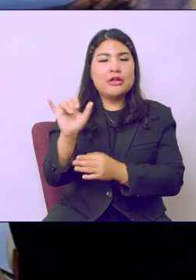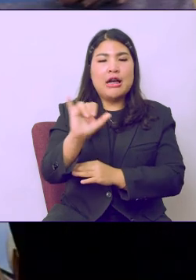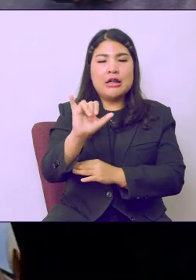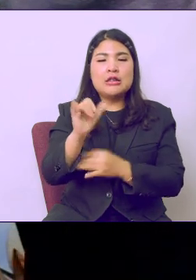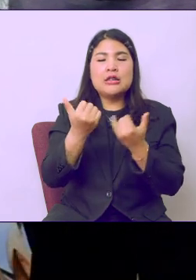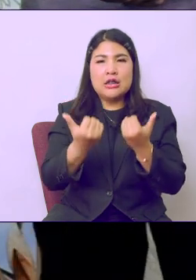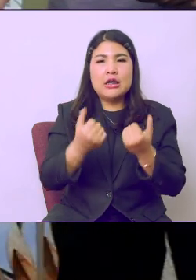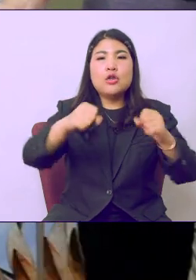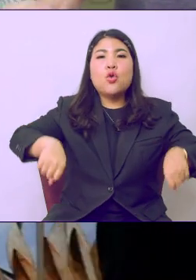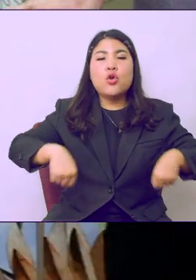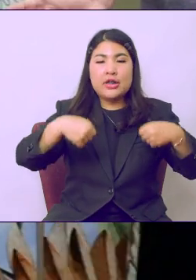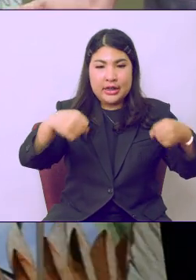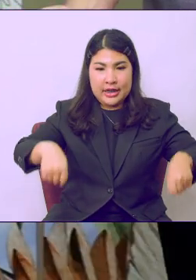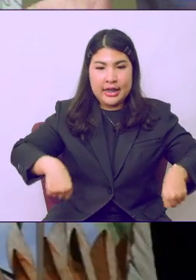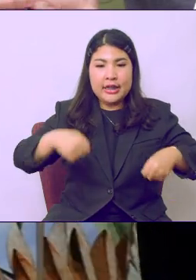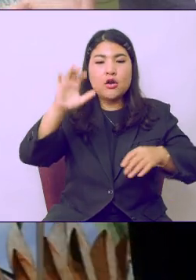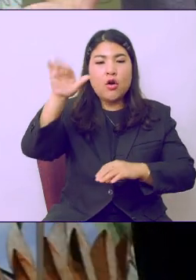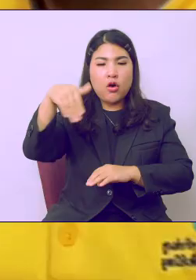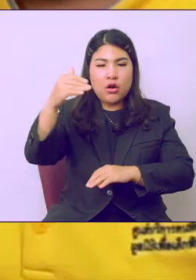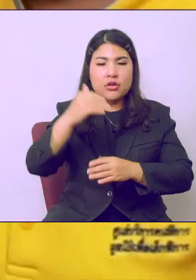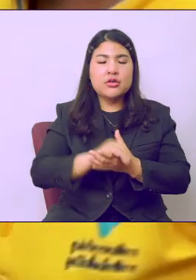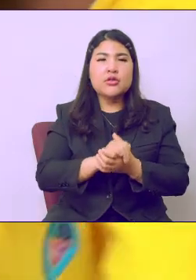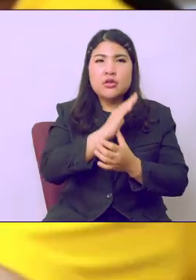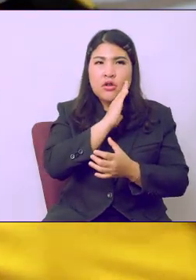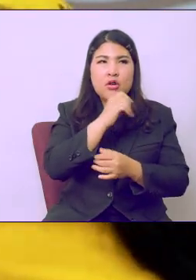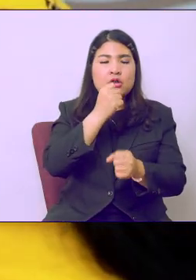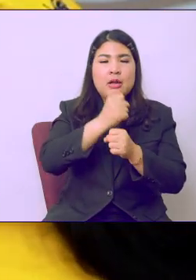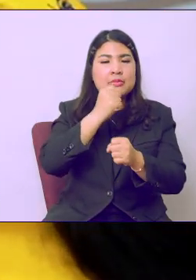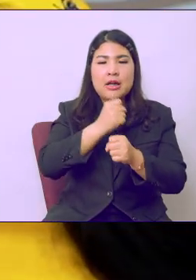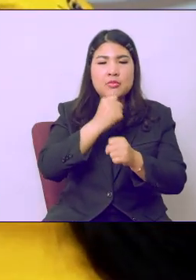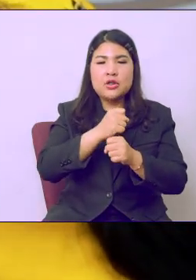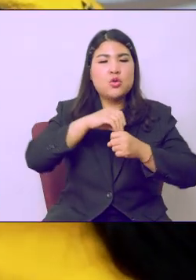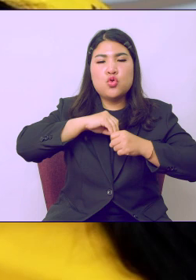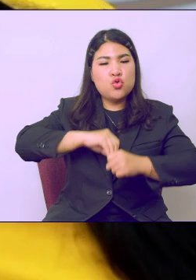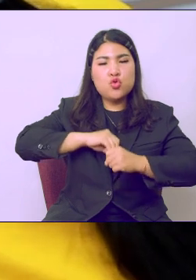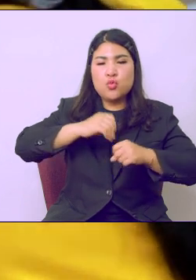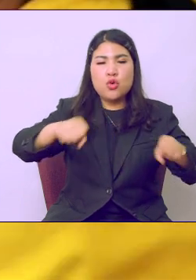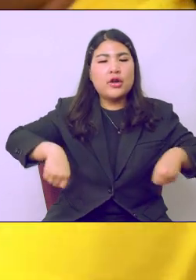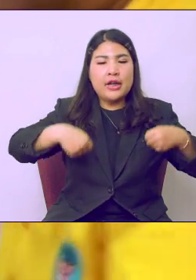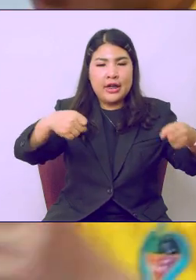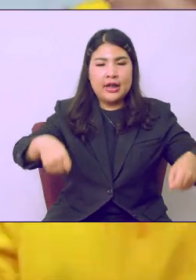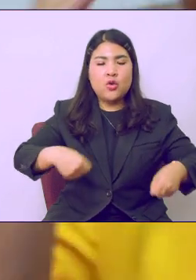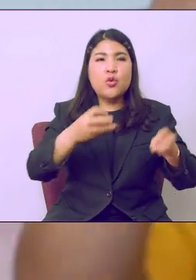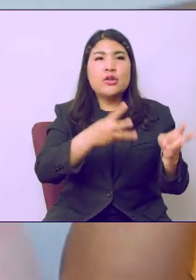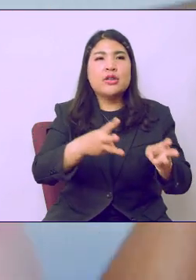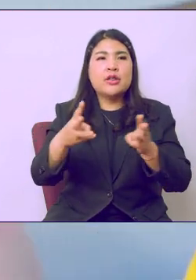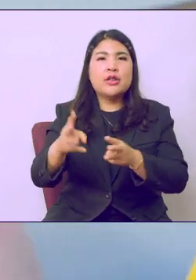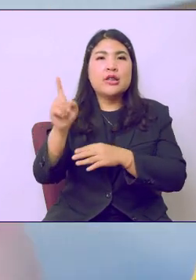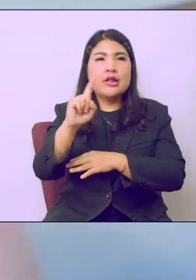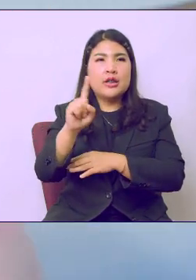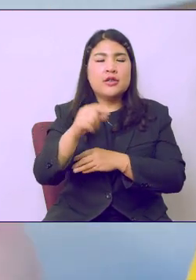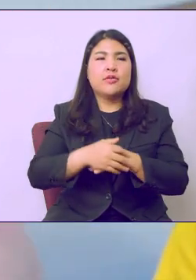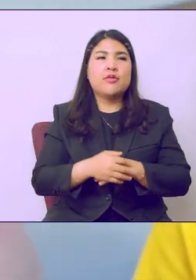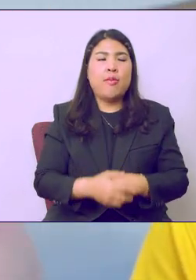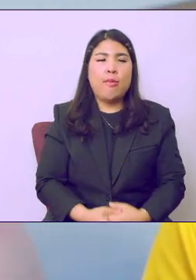เป็นนั่งรถเข็นนะครับแล้วก็นะครับอ่าทำจากรถเข็นเลยนะครับอันแรกอันแรกเราจะเป็นหมุนออกก่อนเนาะนะ